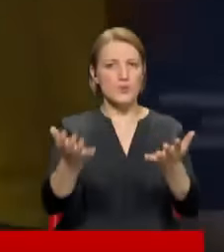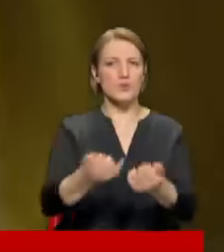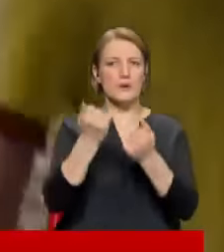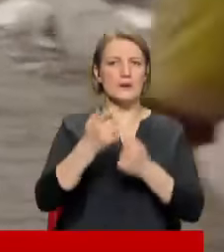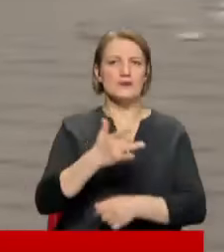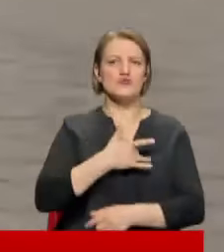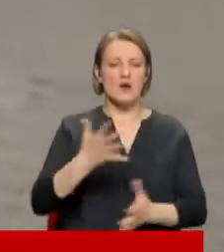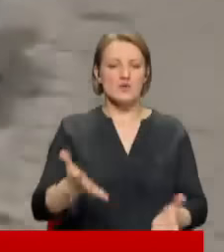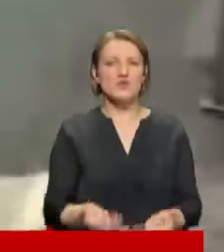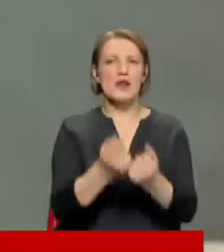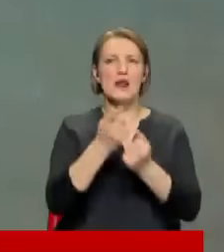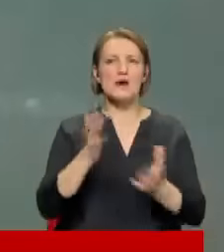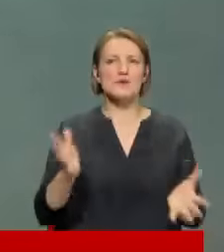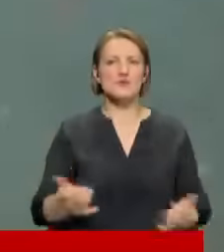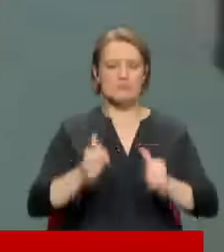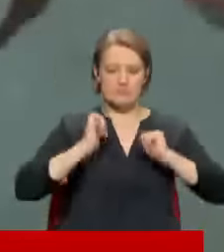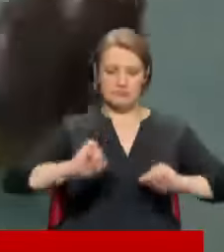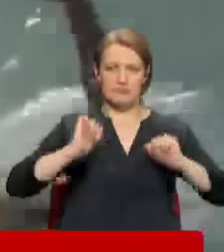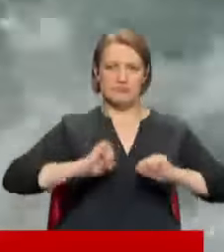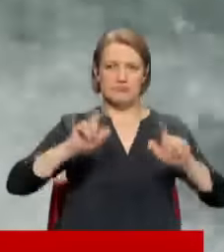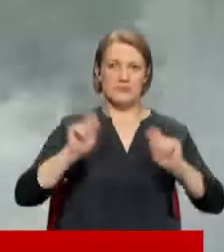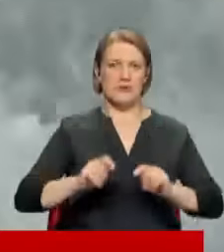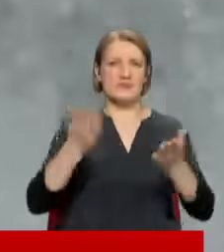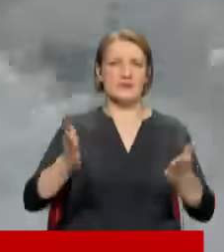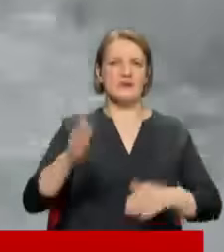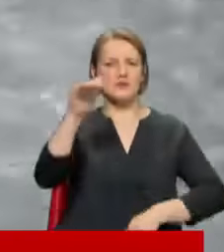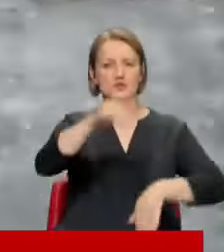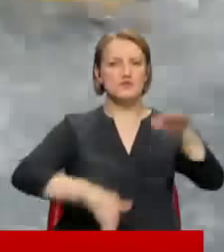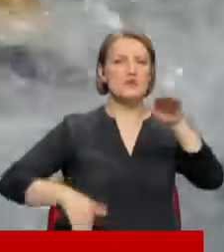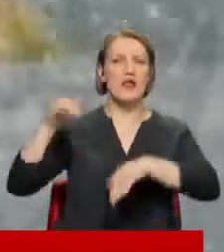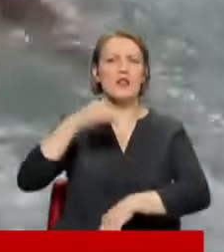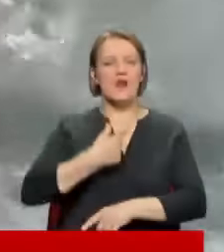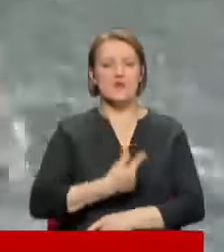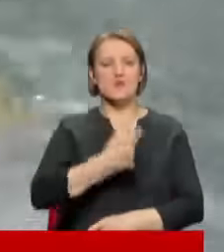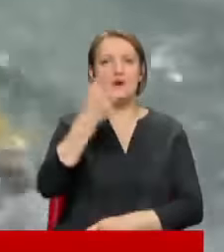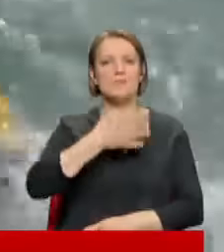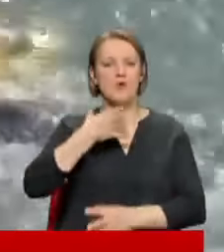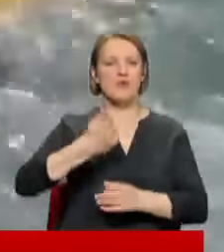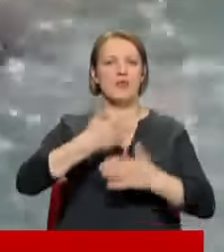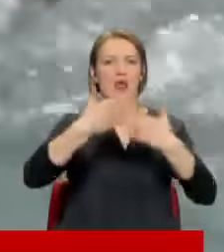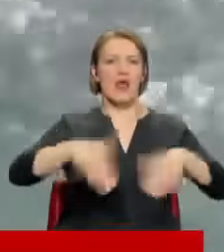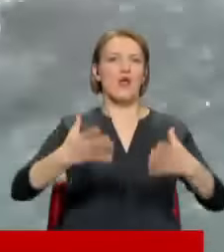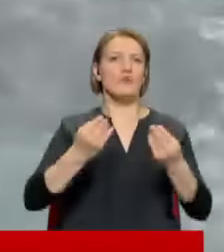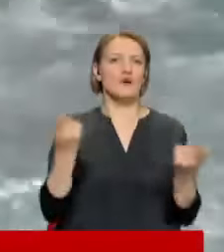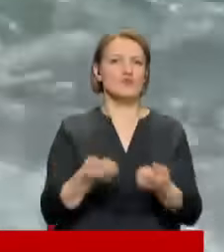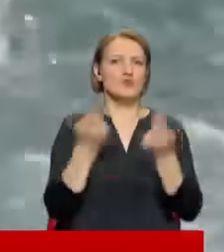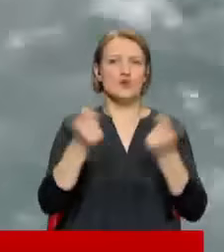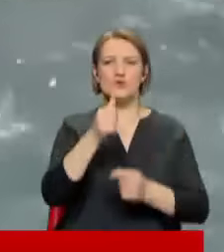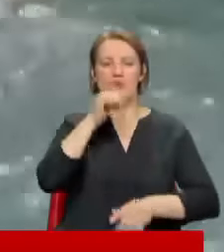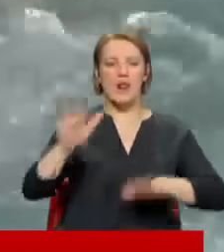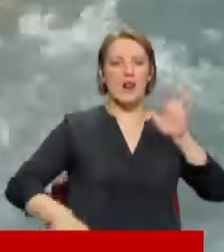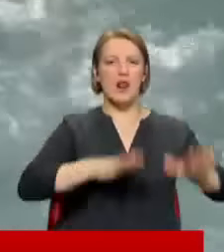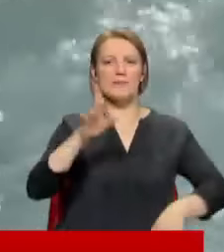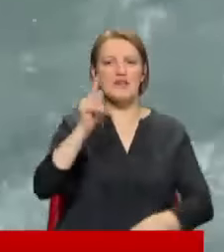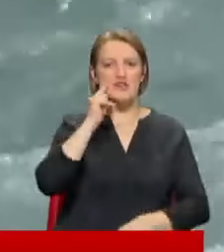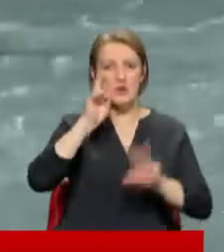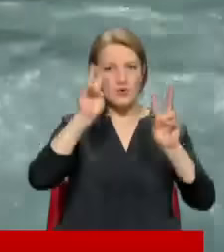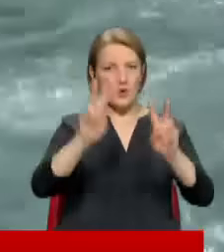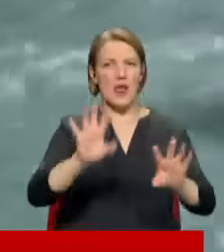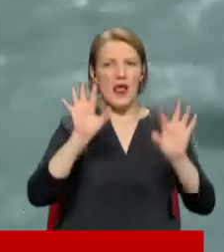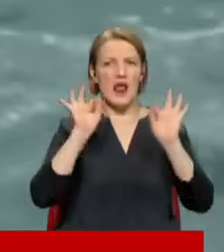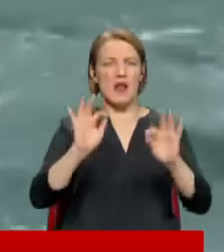Can kurtaranlar kurtarma tatbikatı da yaptı kanalda. Yüzenleri uyararak boğulmaların önüne geçmeye çalışıyorlar. Suda çırpınan bir kişi